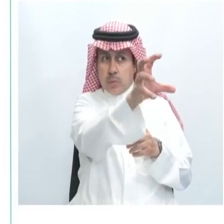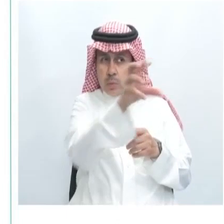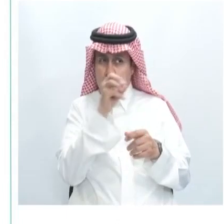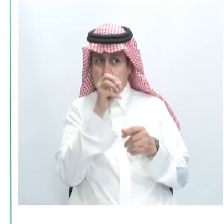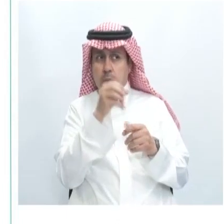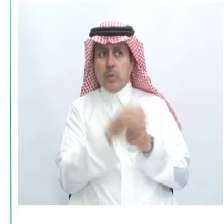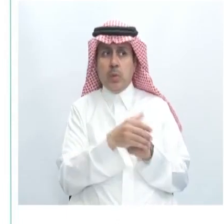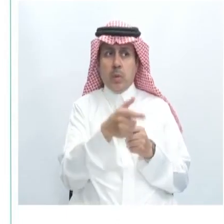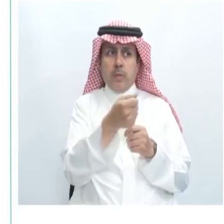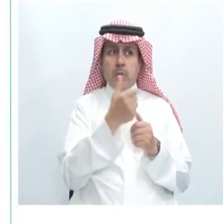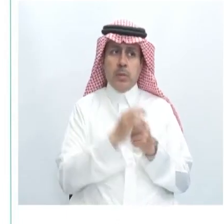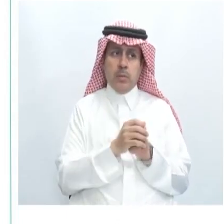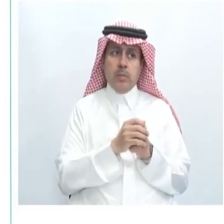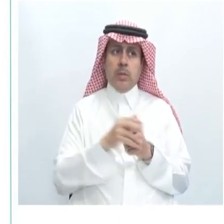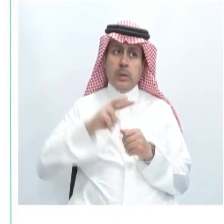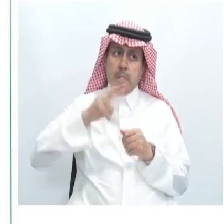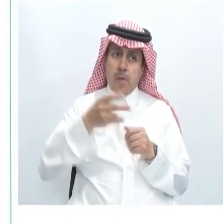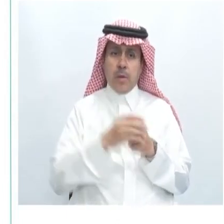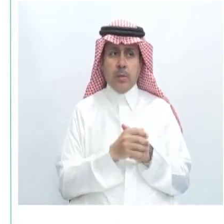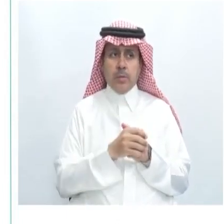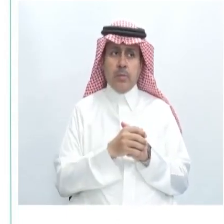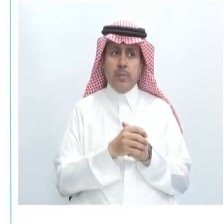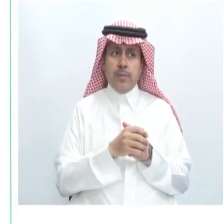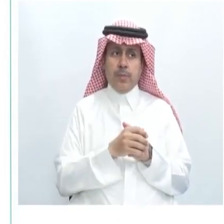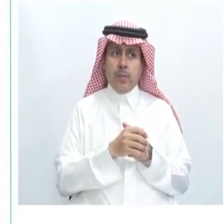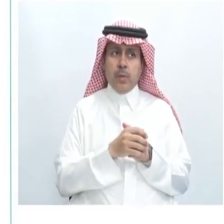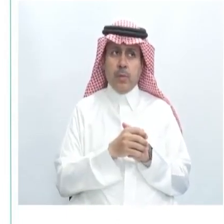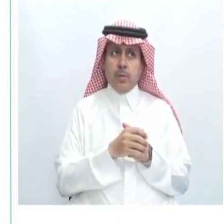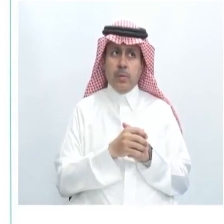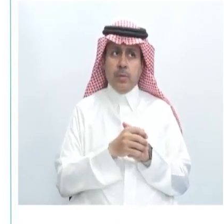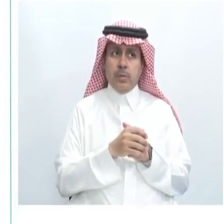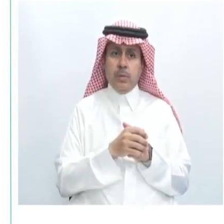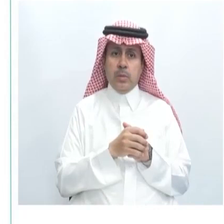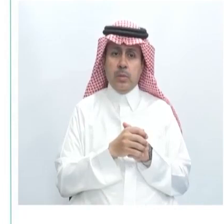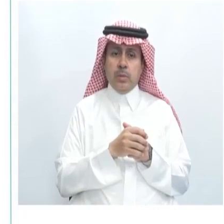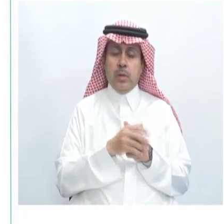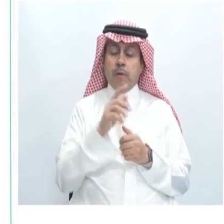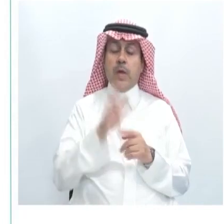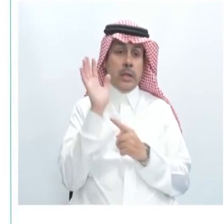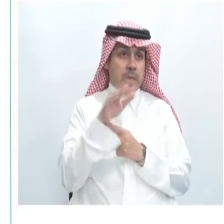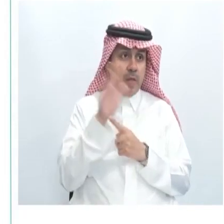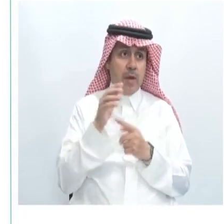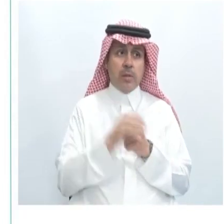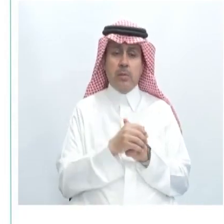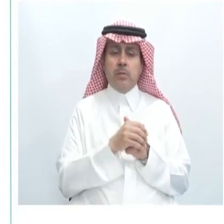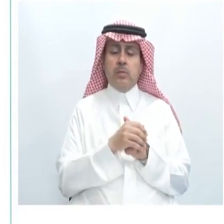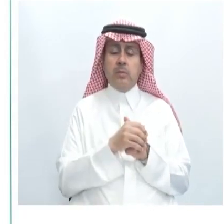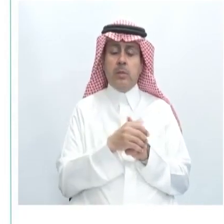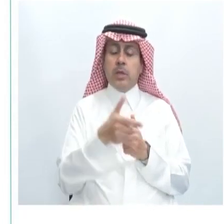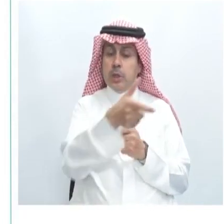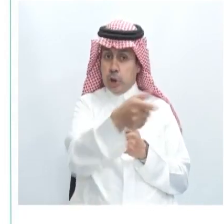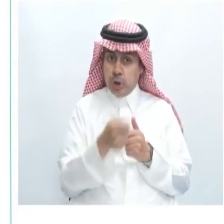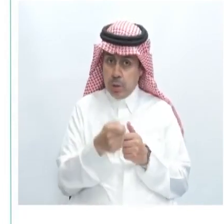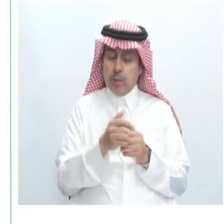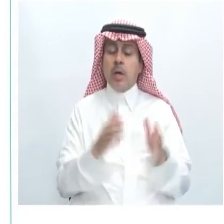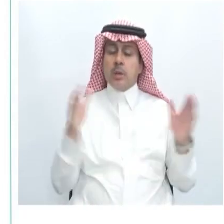والانشطه هو سيتاثر بالتاكيد وقد لا يكون الكل بالتاكيد ولكن سيكون له تاثير على الشراء او